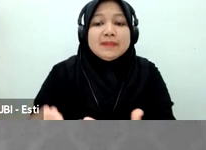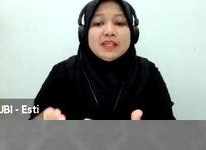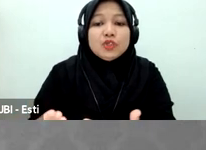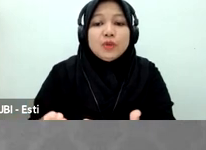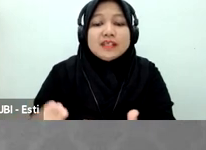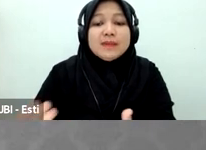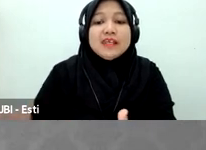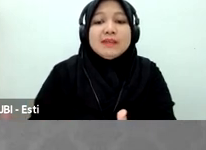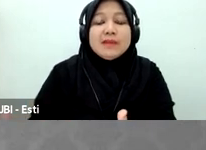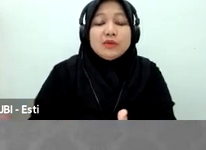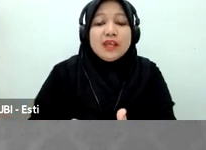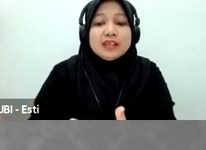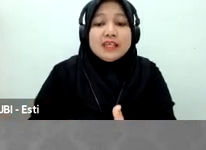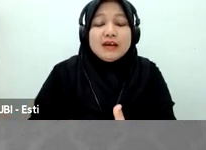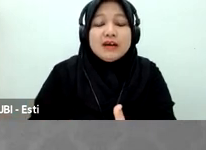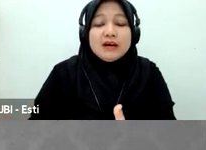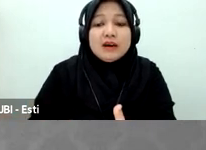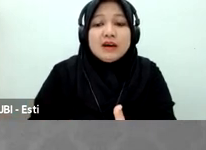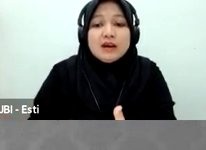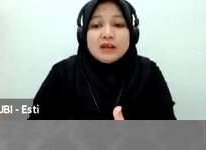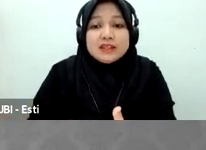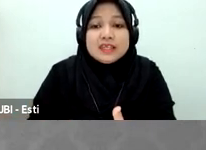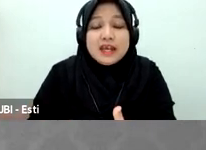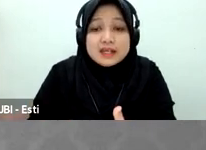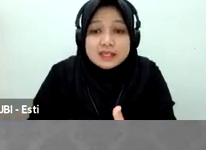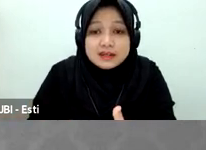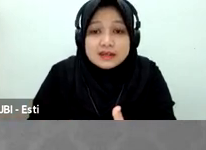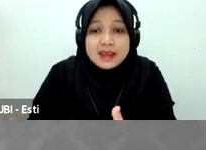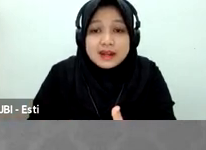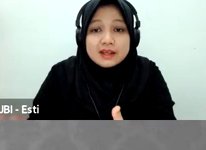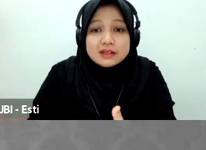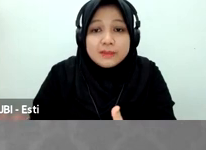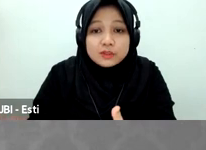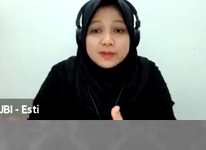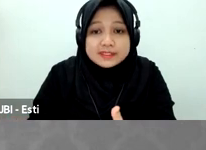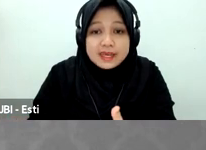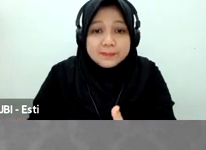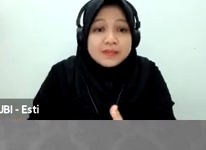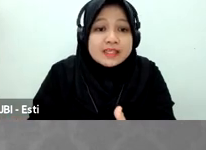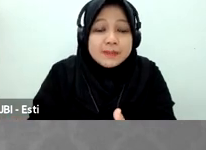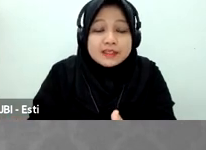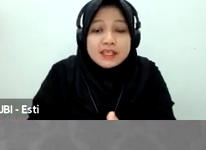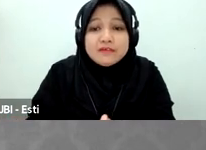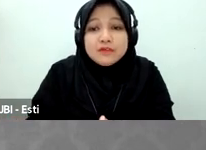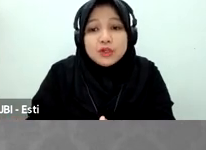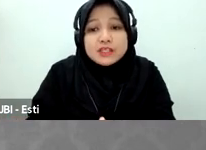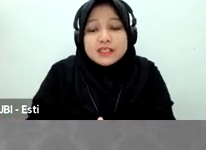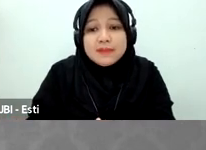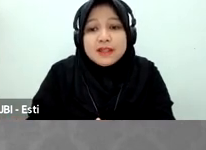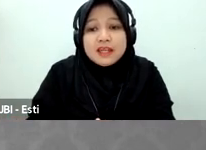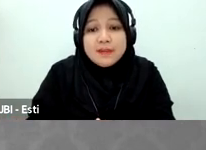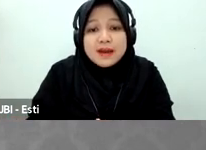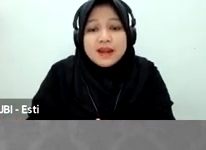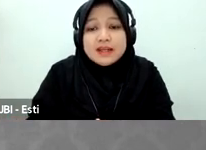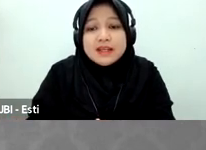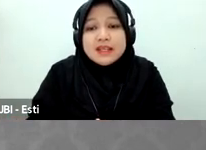debat menjadi juru bahasa bagi tentang tuh yang pagi tinggal di daerah yang diproses pedesaan seperti yang foto